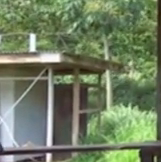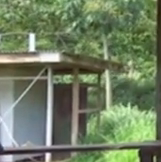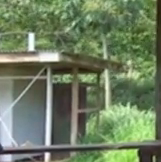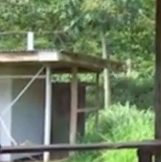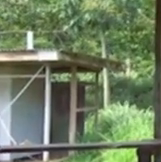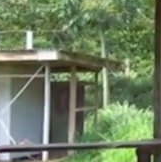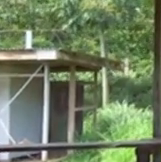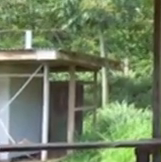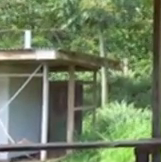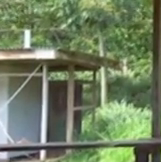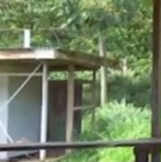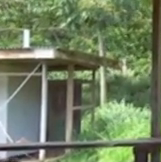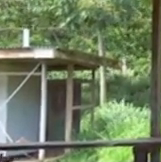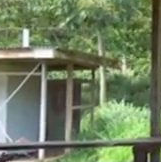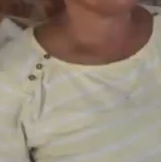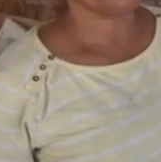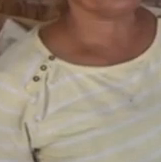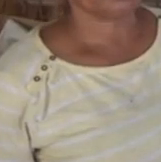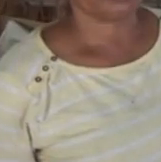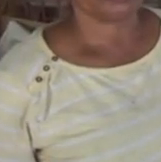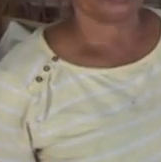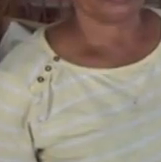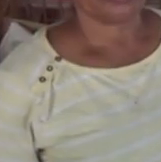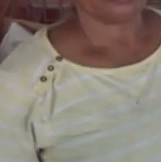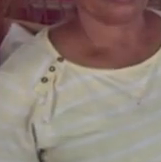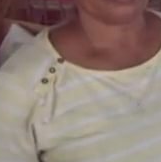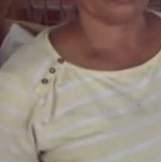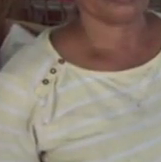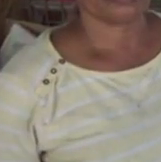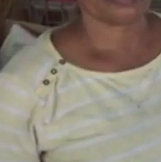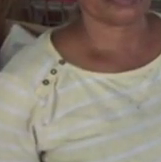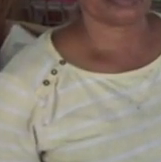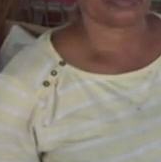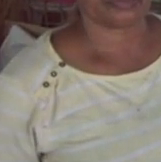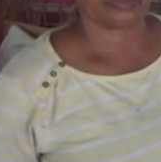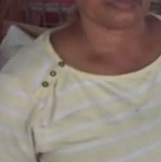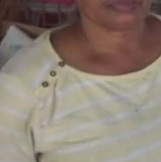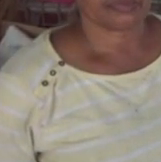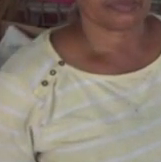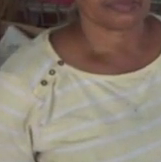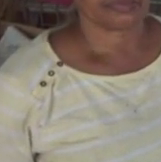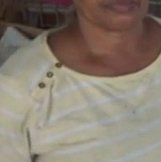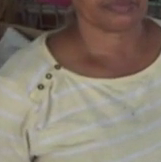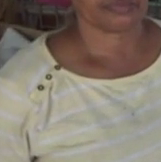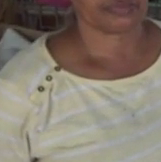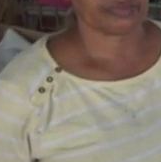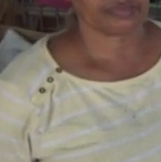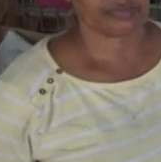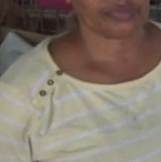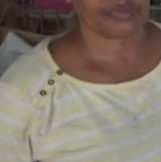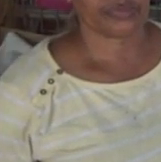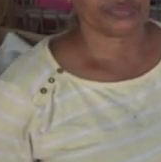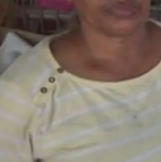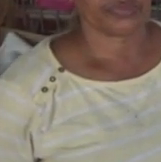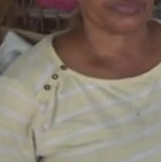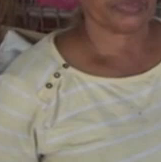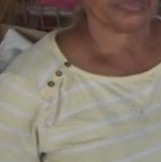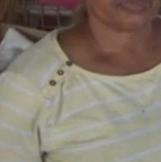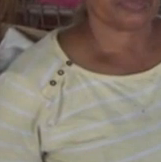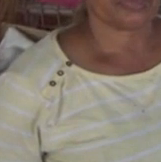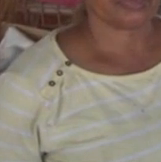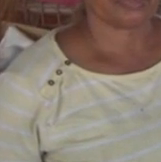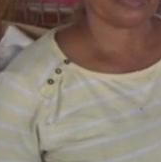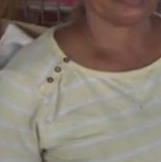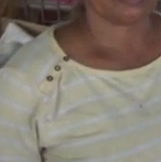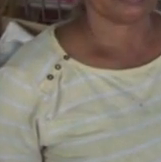Fijian, nando mo ibiti. Tambol binaka, narango sela sa takau, au kati ko may botkola, au taka